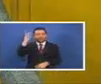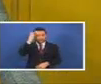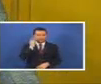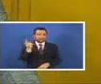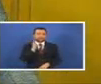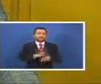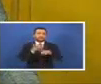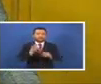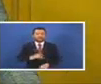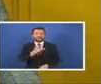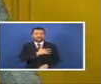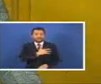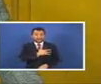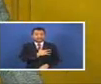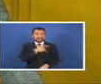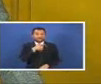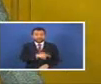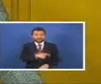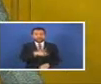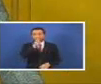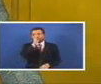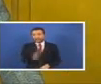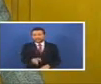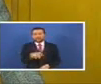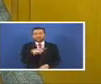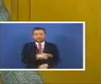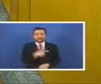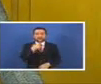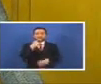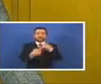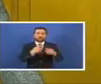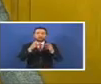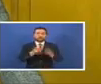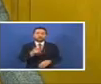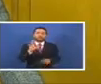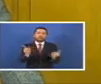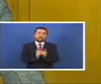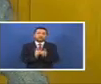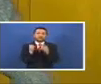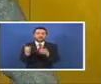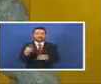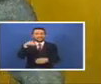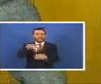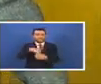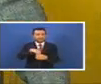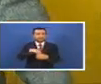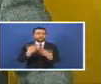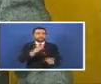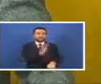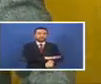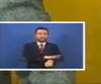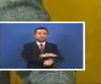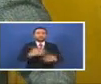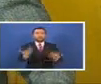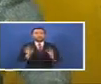yaptılar. Vicdanı ve adaleti dile getirdiler. Bu kadar. İçinde solcusu